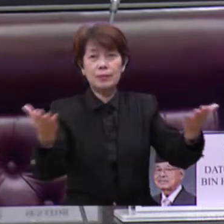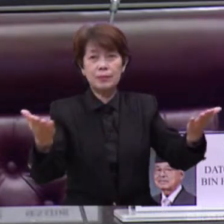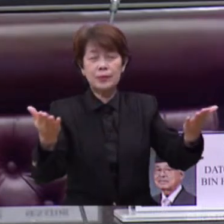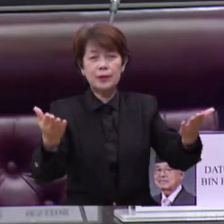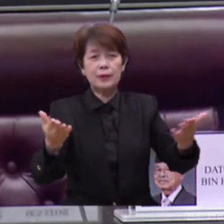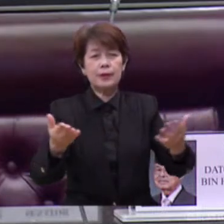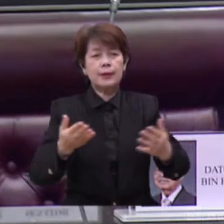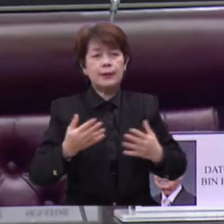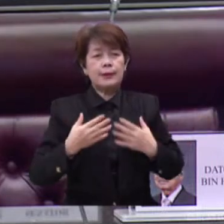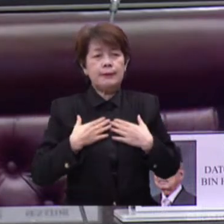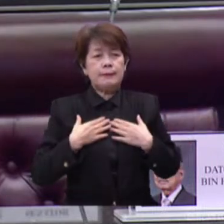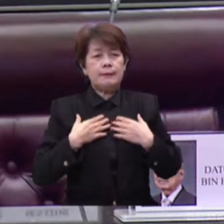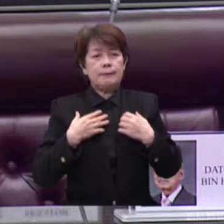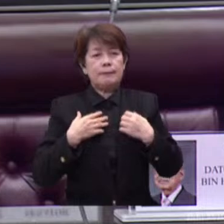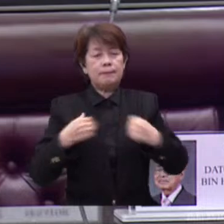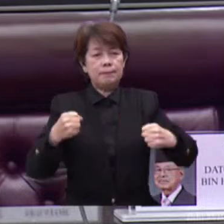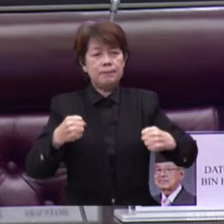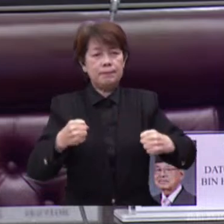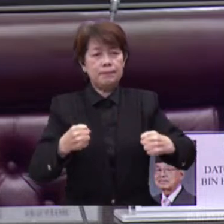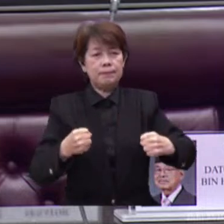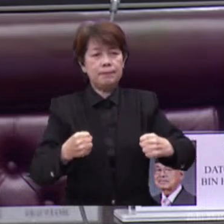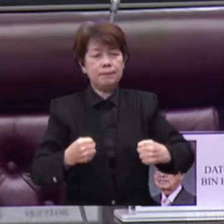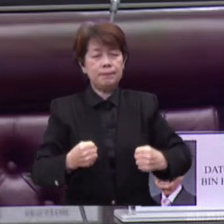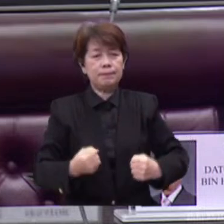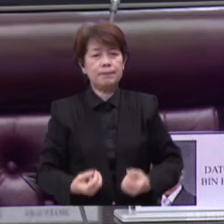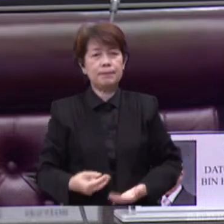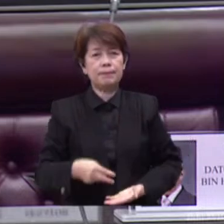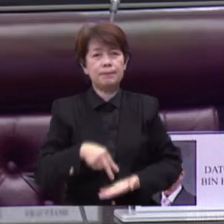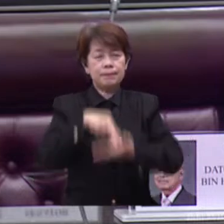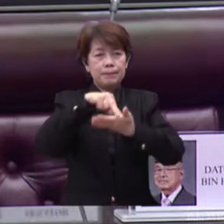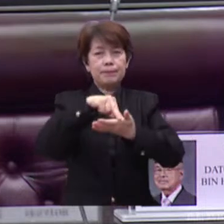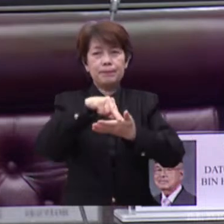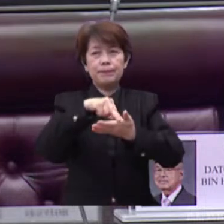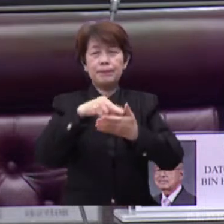bangkit dan Allah Kembali ke semula kehebatan